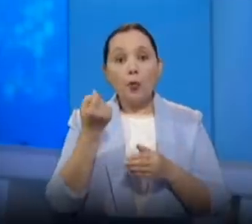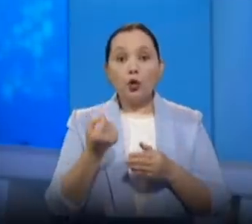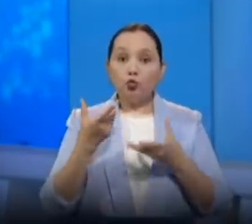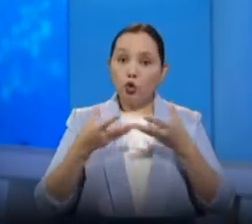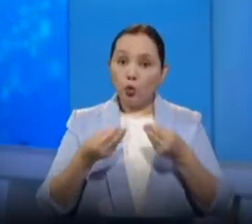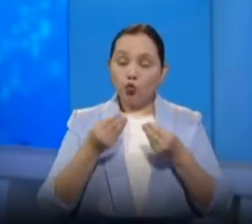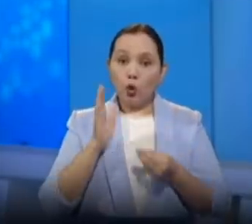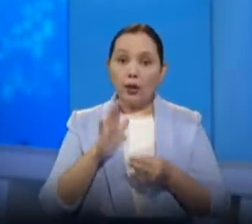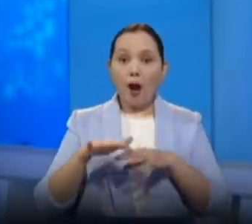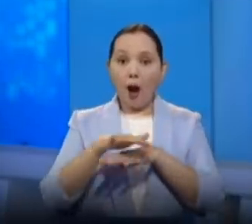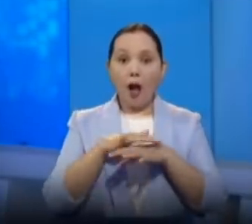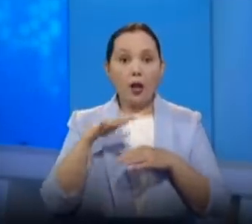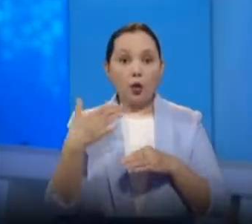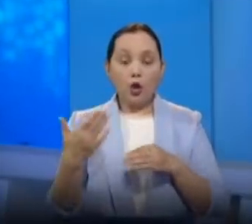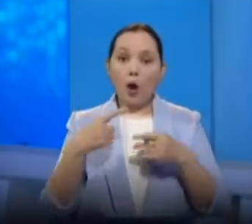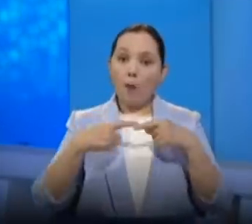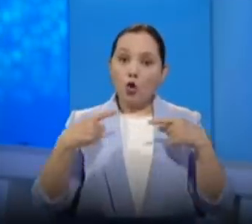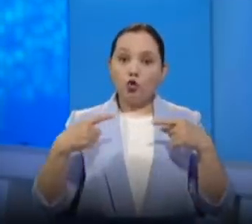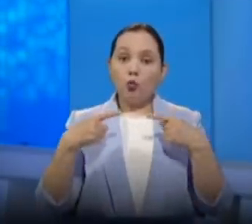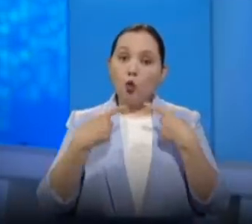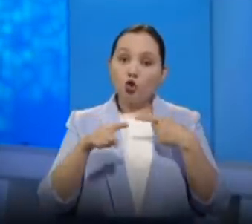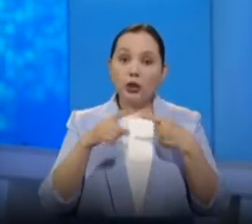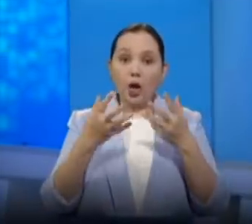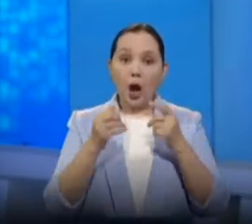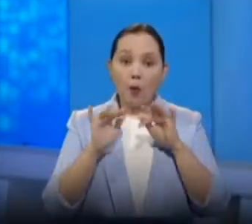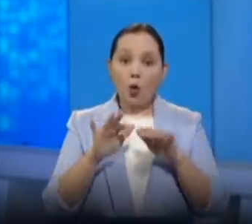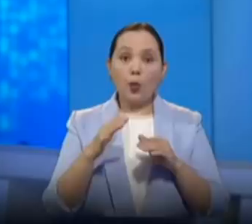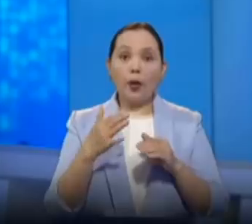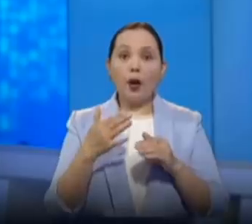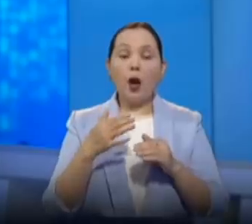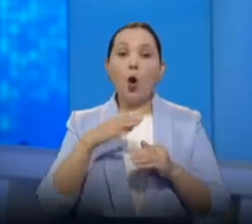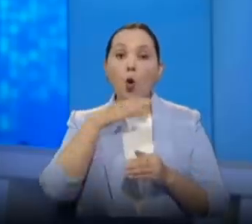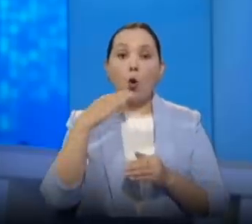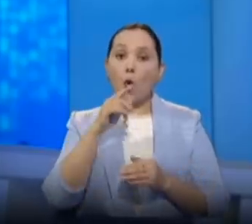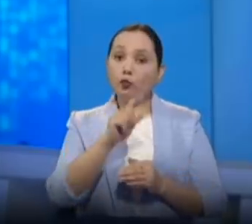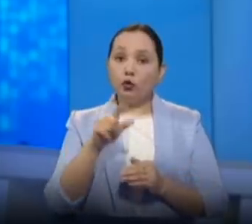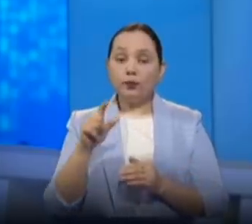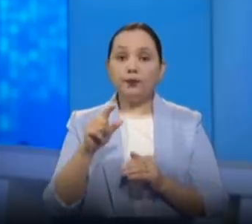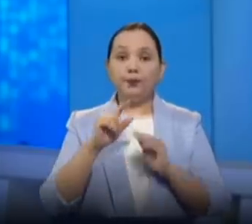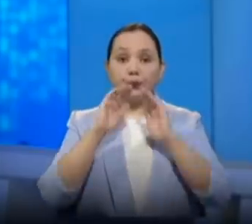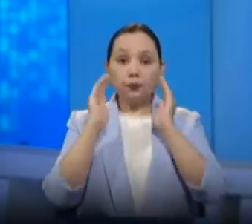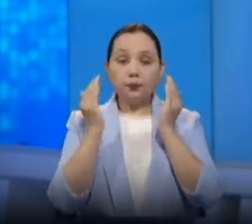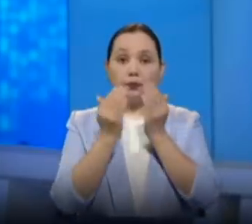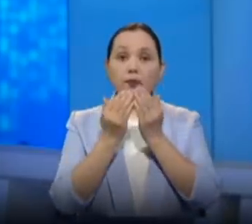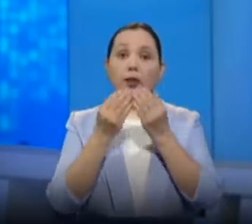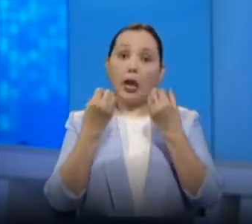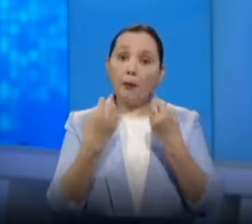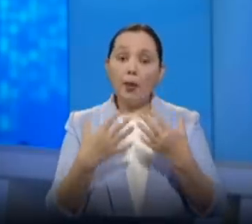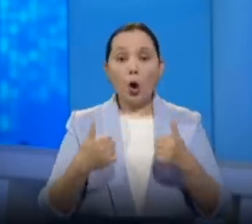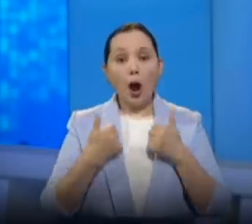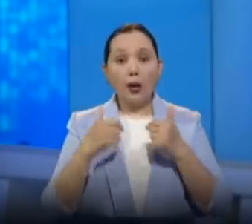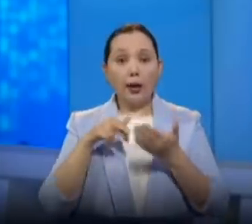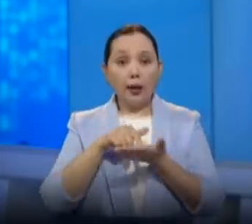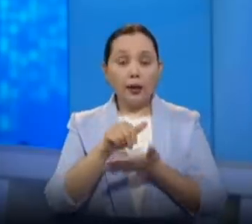yumshatilgani xalqimiz tomonidan boshqacharoq qabul qilindi. Nazarimda ko'pchilik karantin tamom, biz bemalol